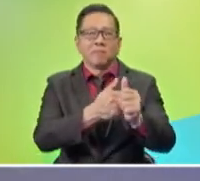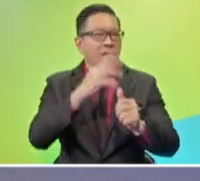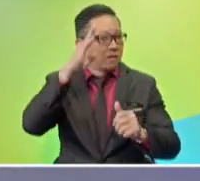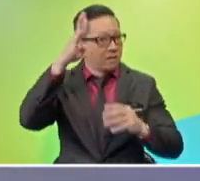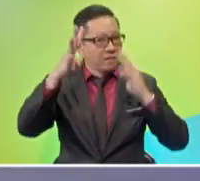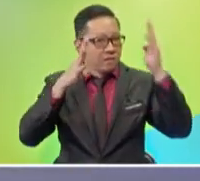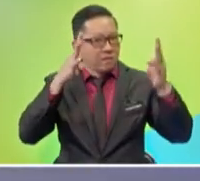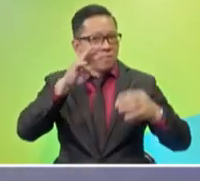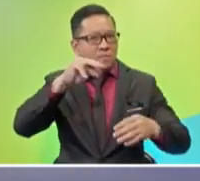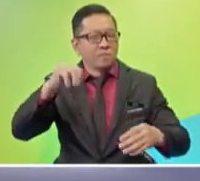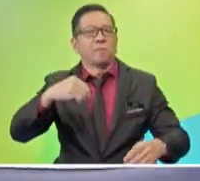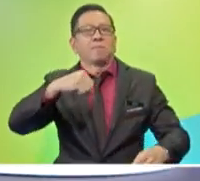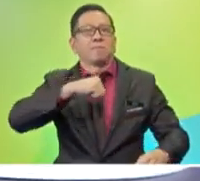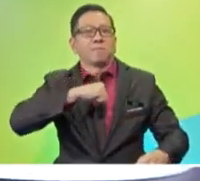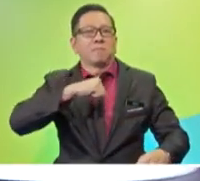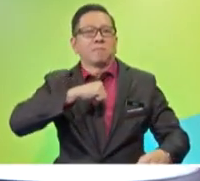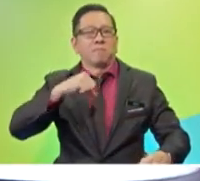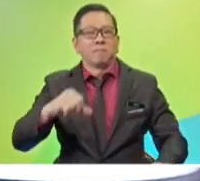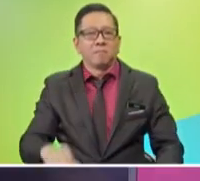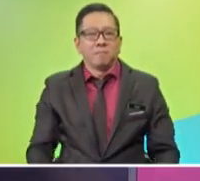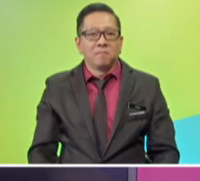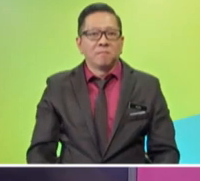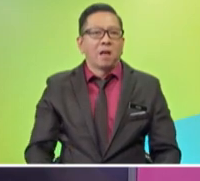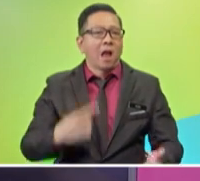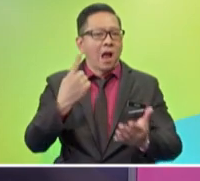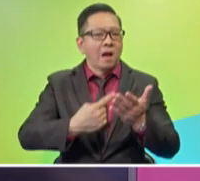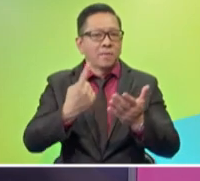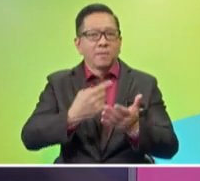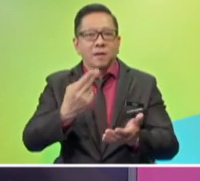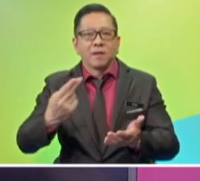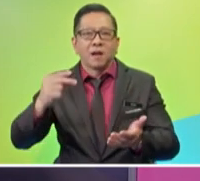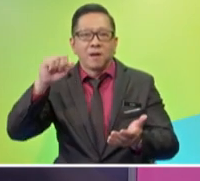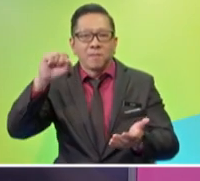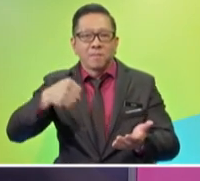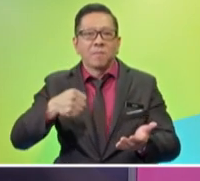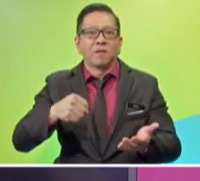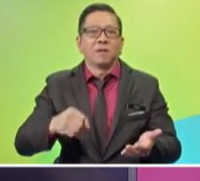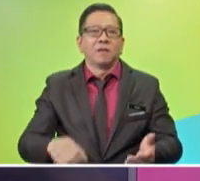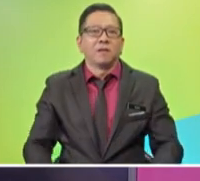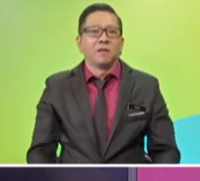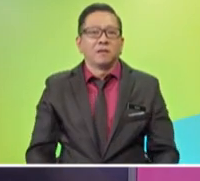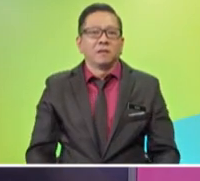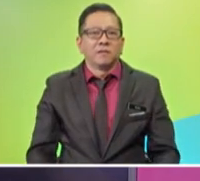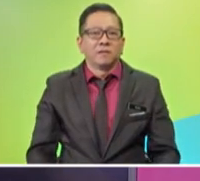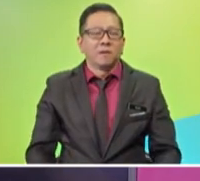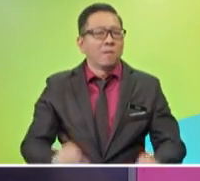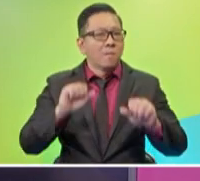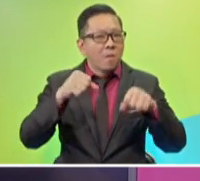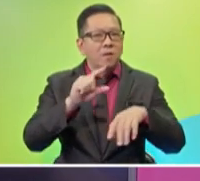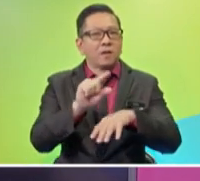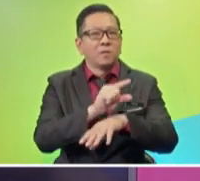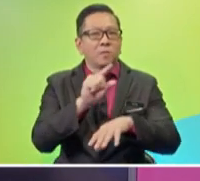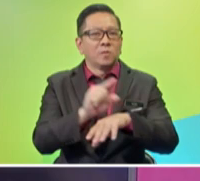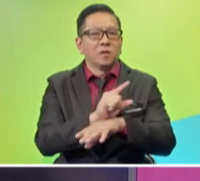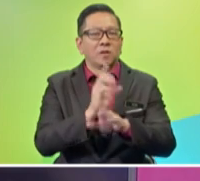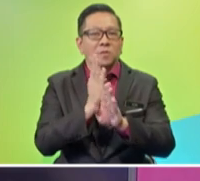Betul. Kita boleh gunakan apa jua bahan yang tidak dah dan tak dah digunakan kat rumah. Jadi kita boleh